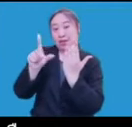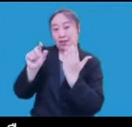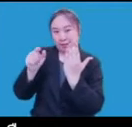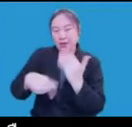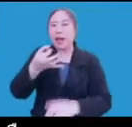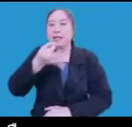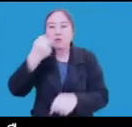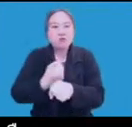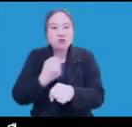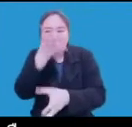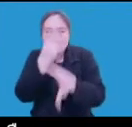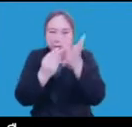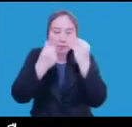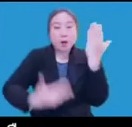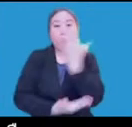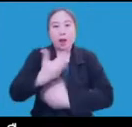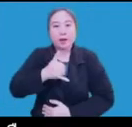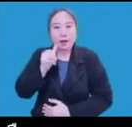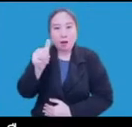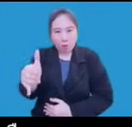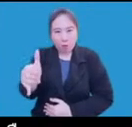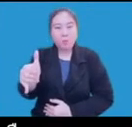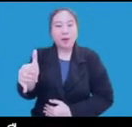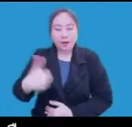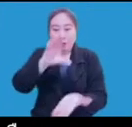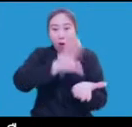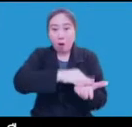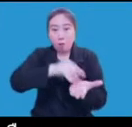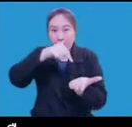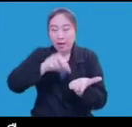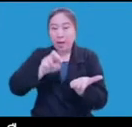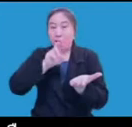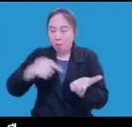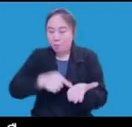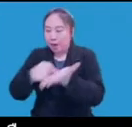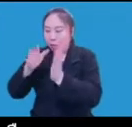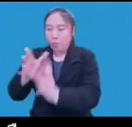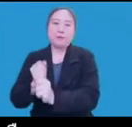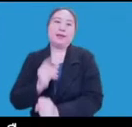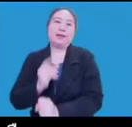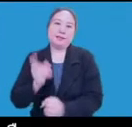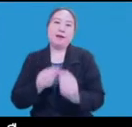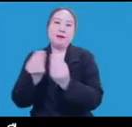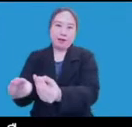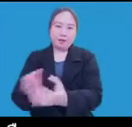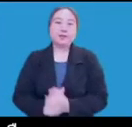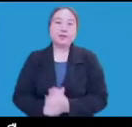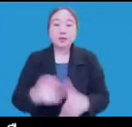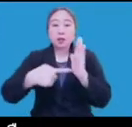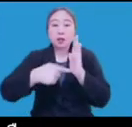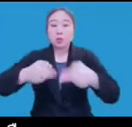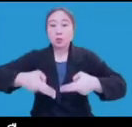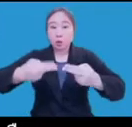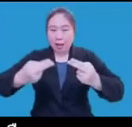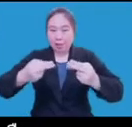อฝึกอาชีพตรงนี้ทำให้เราเนี่ยมีโอกาสได้ลงพื้นที่นะครับแล้วก็นำข้อมูลเนี่ยนำระบบเนี่ยไปสู่ผู้ใช้งานนะฮะสมุทรสง